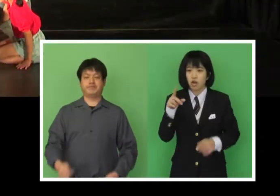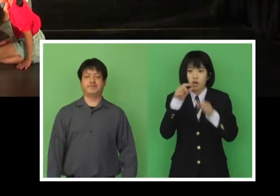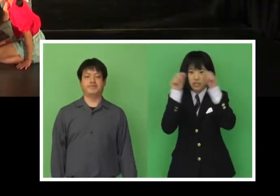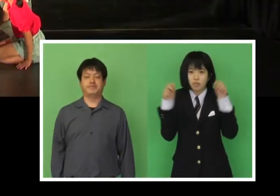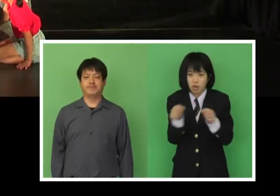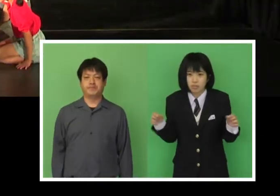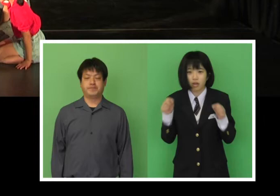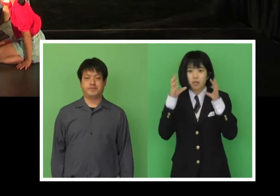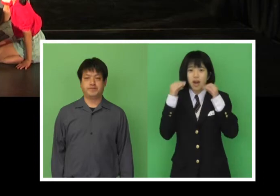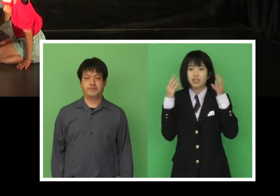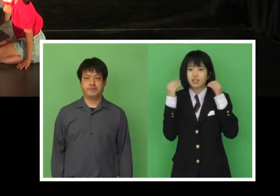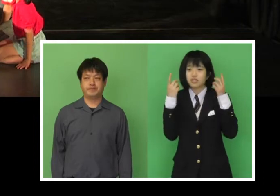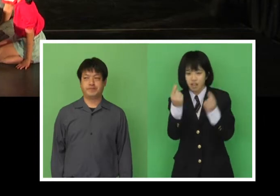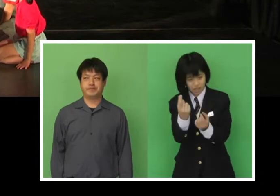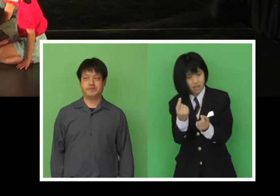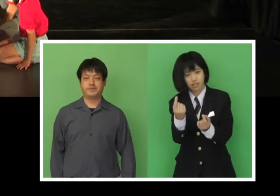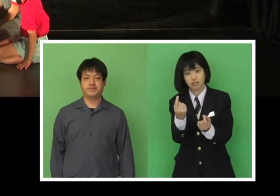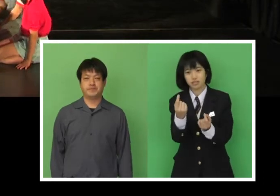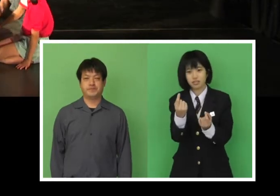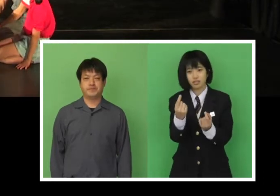ボンを笑ってるんだね。